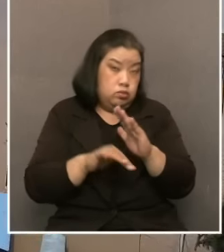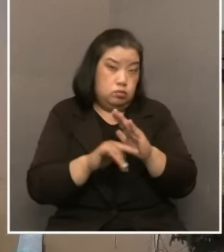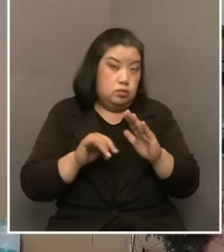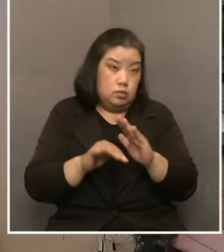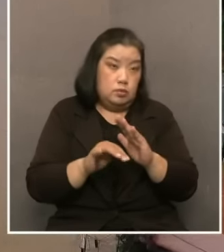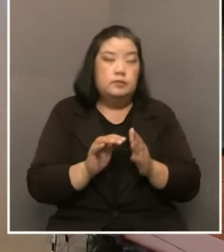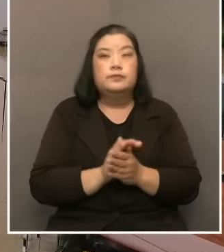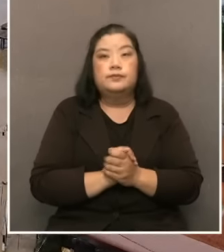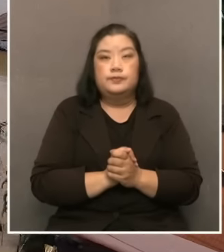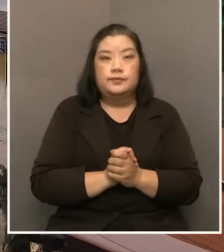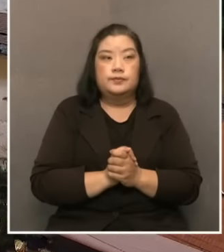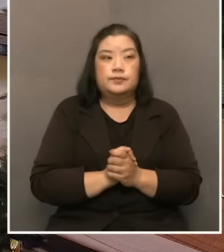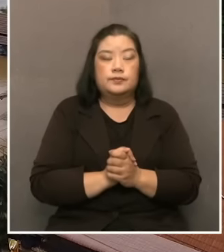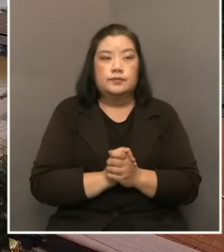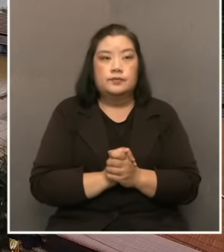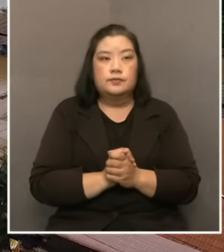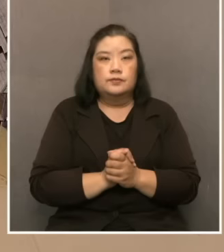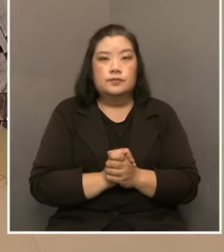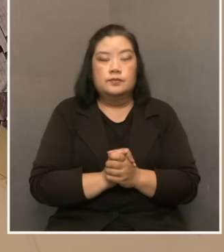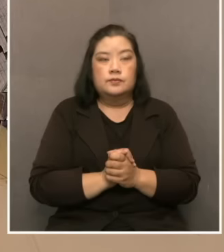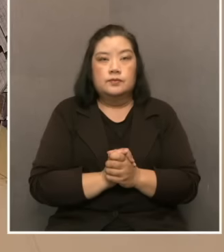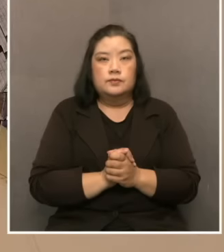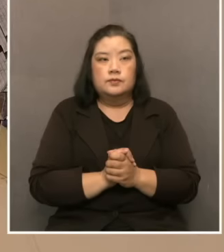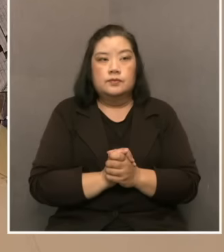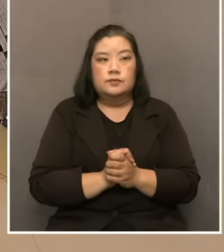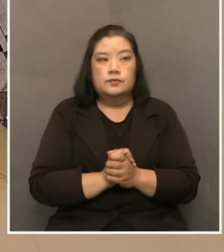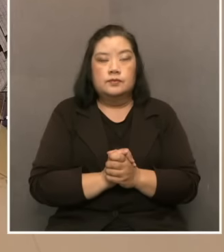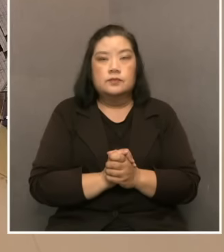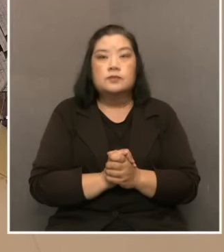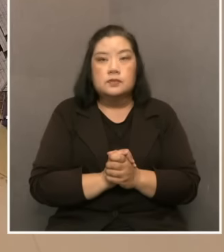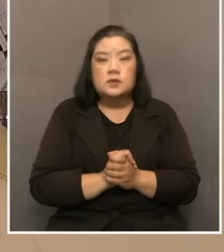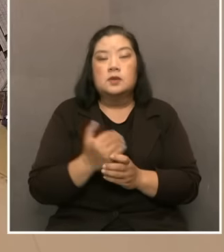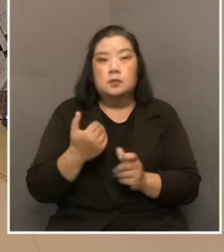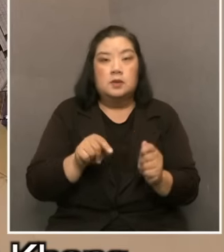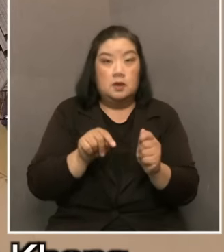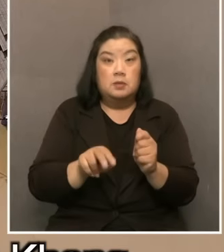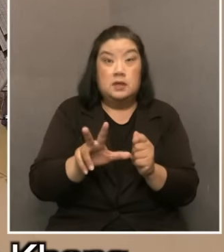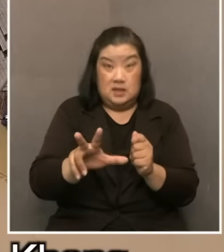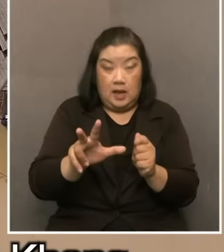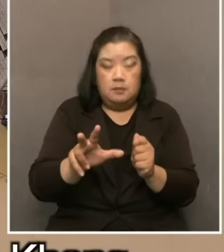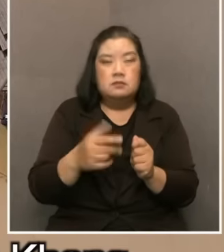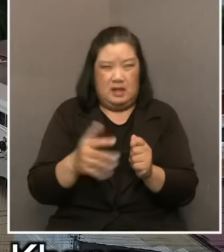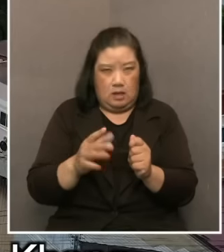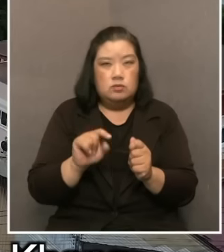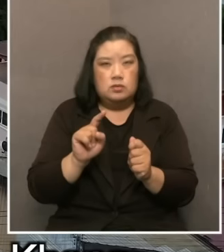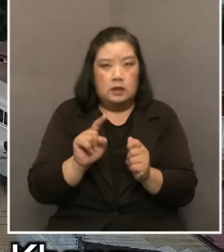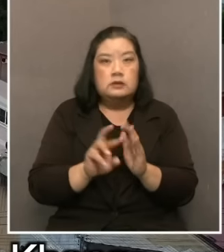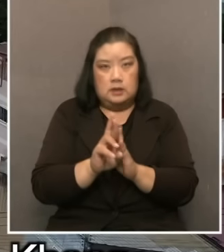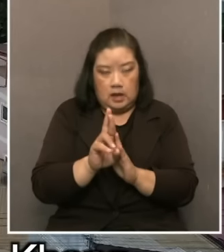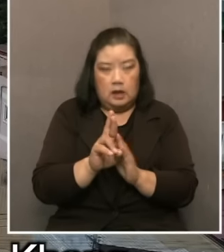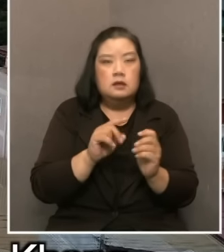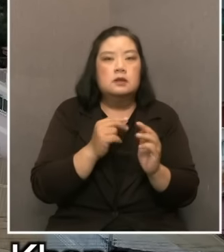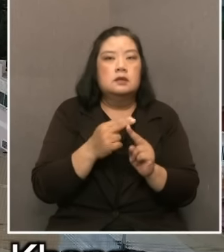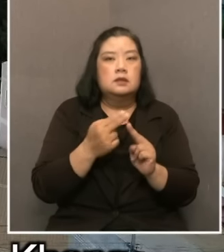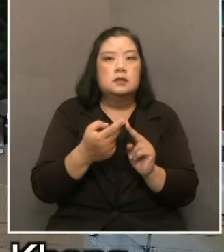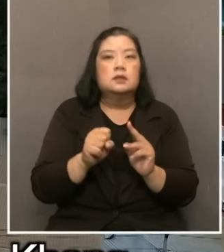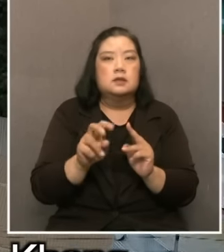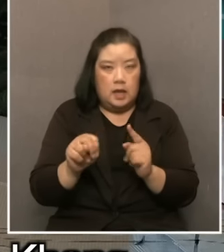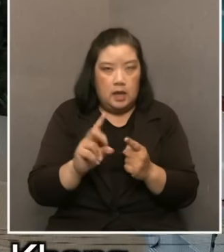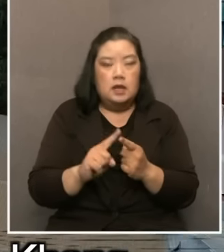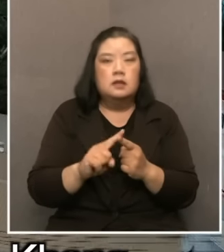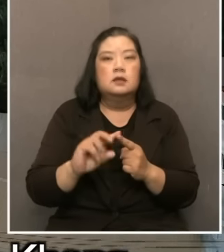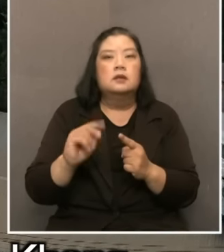ค่ะปริมาณน้ำในแม่น้ำโขงที่ไหลผ่าน 3อำเภอของจังหวัดเชียงรายนะคะได้แก่อำเภอเชียงแสนเชียงของและ